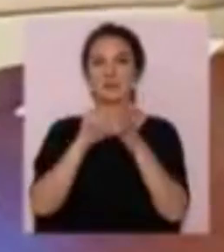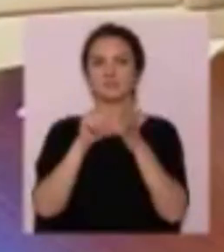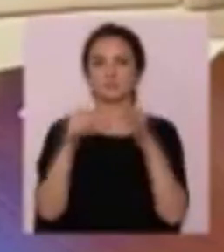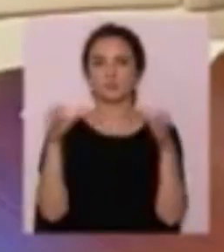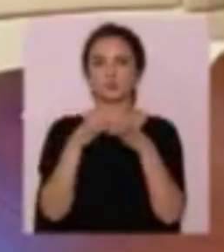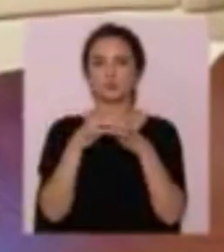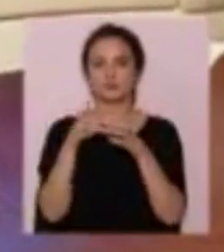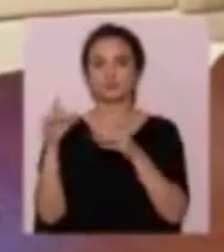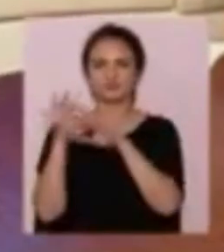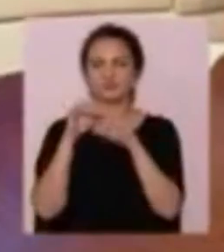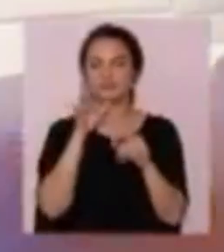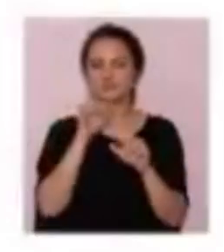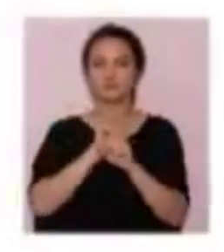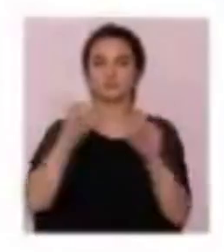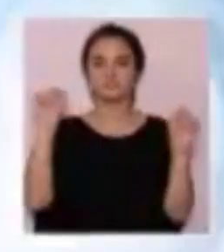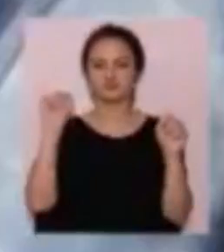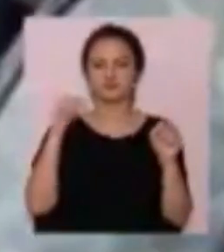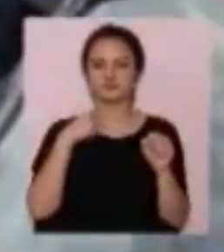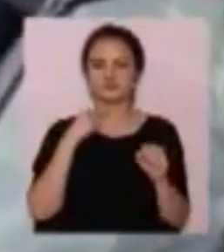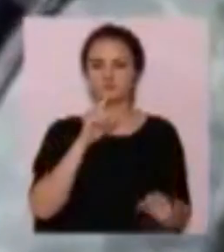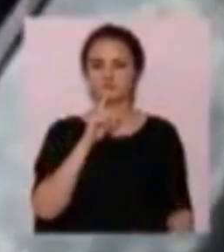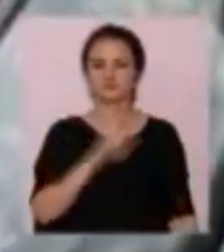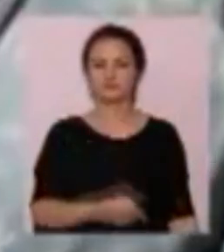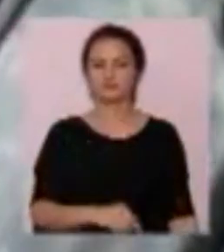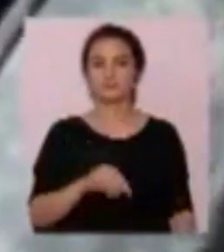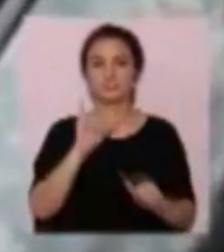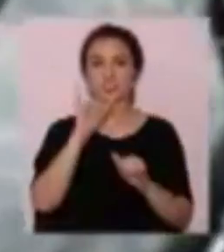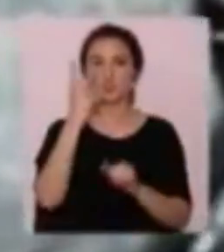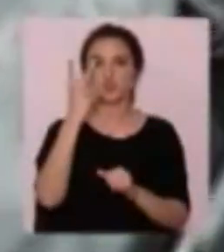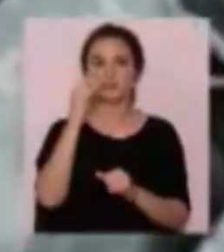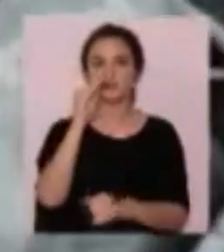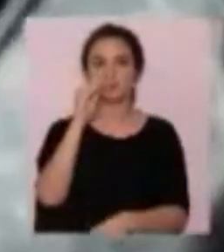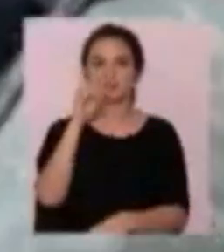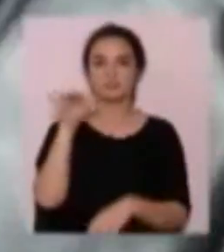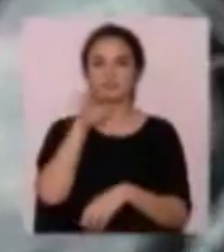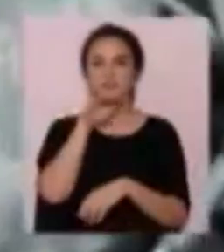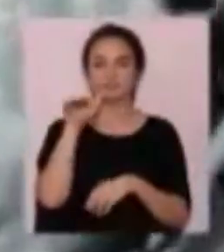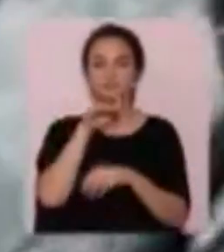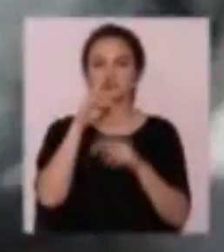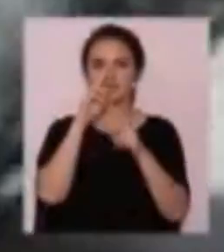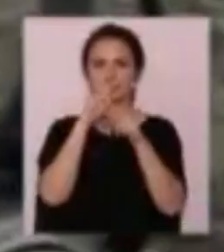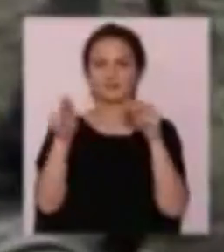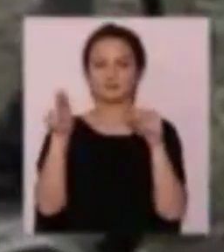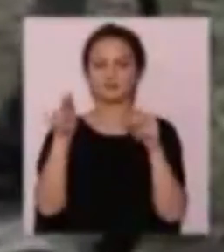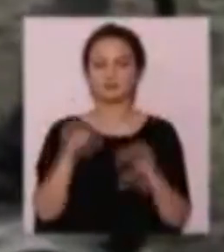რო შემომყავდა მაშინ აუბეთქდი ნაღმზე სადაც ორივე ქვედა კიდურები ადგილზევე